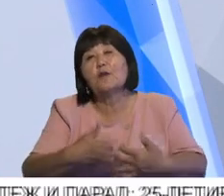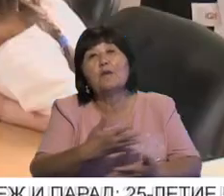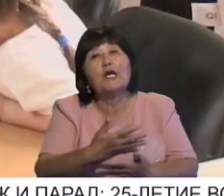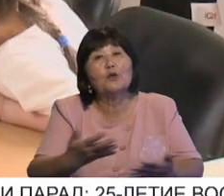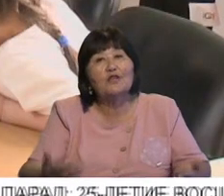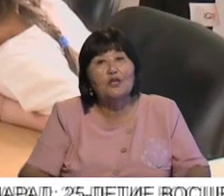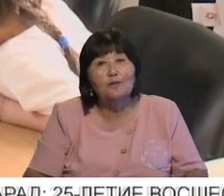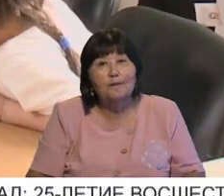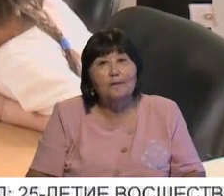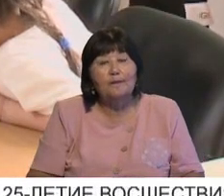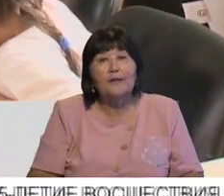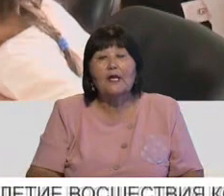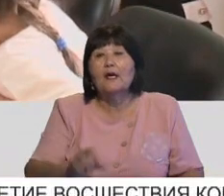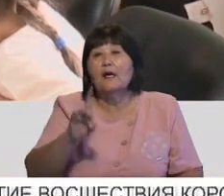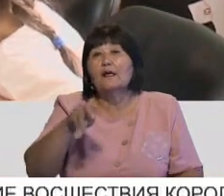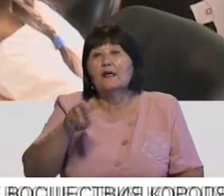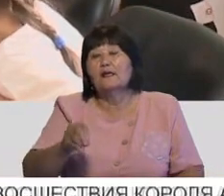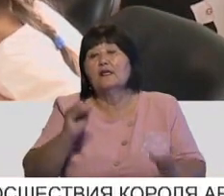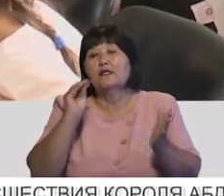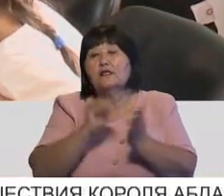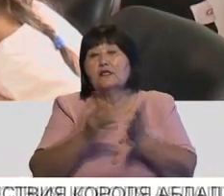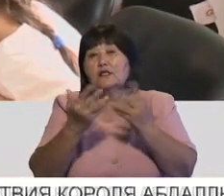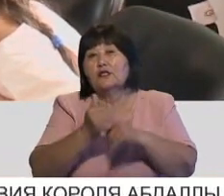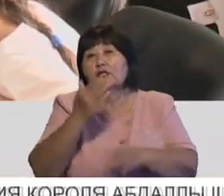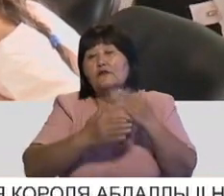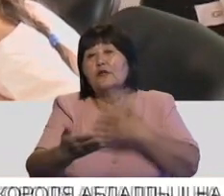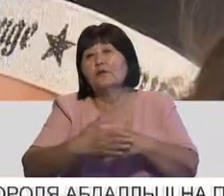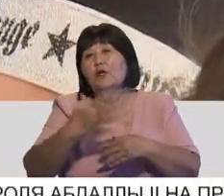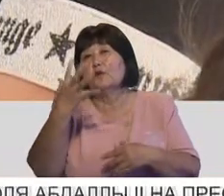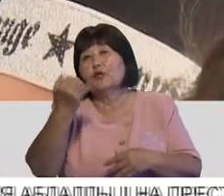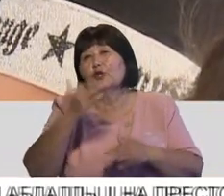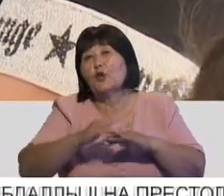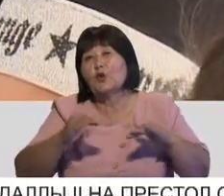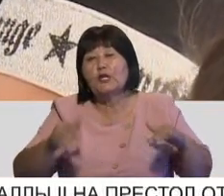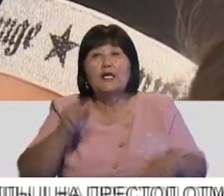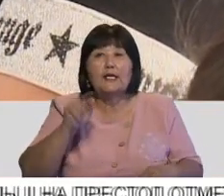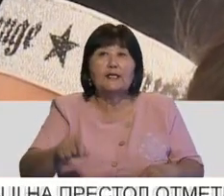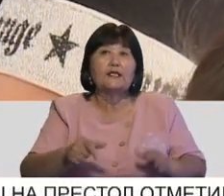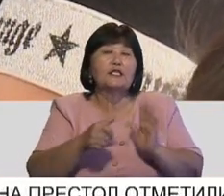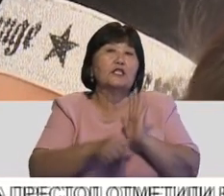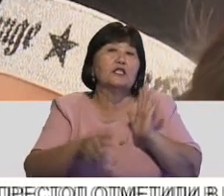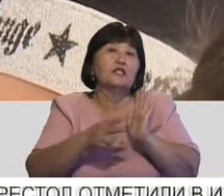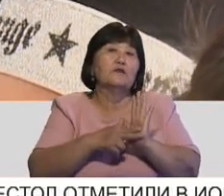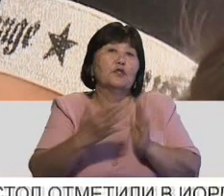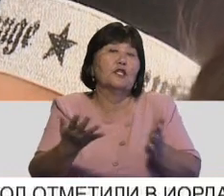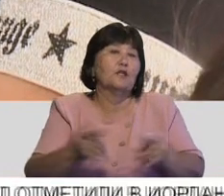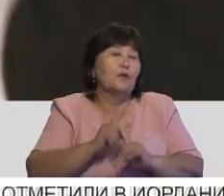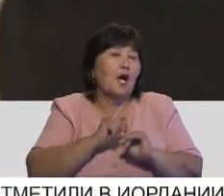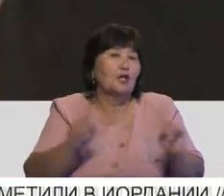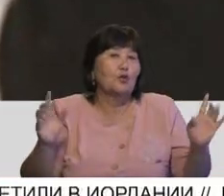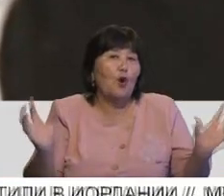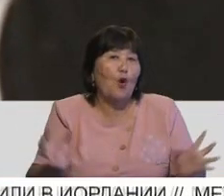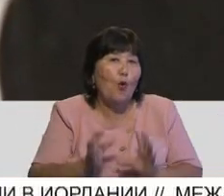оборудованием в аральском районе на учёт по инвалидности взяты около 500 детей 368 из них требуют особого